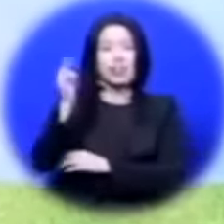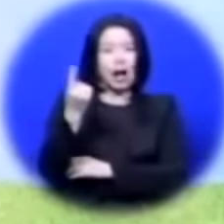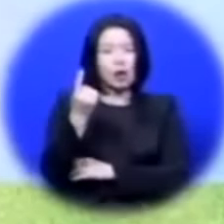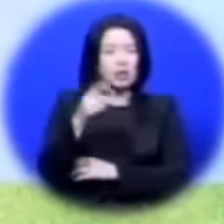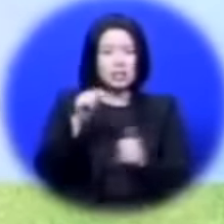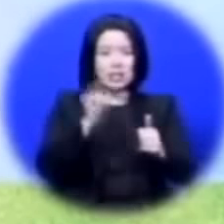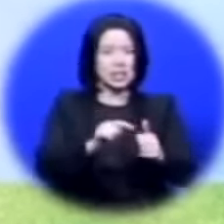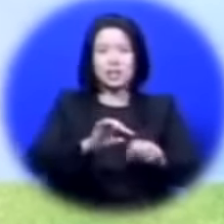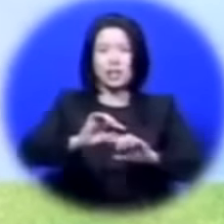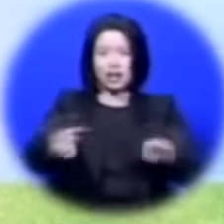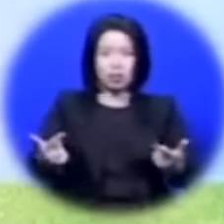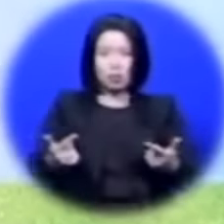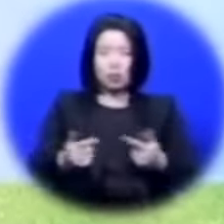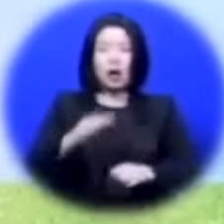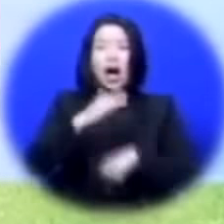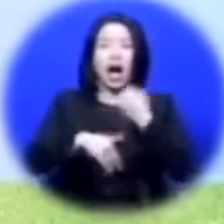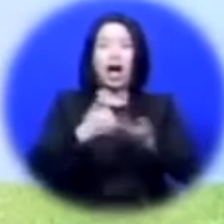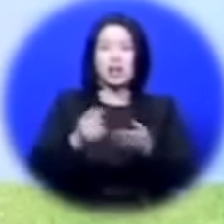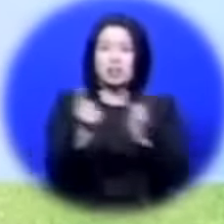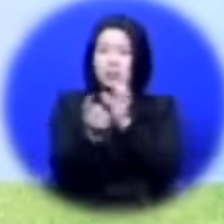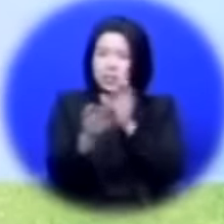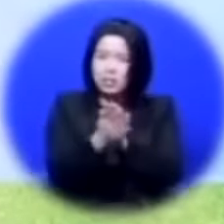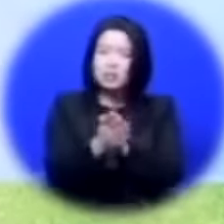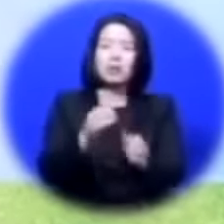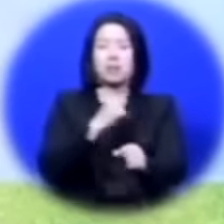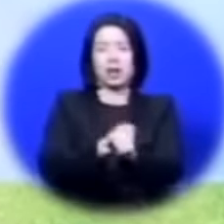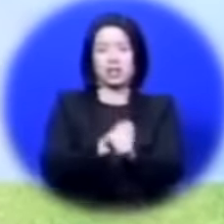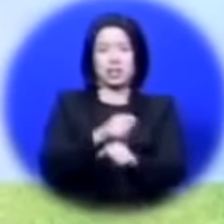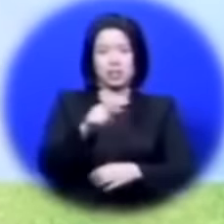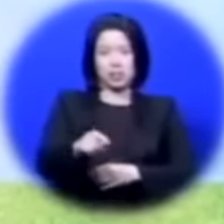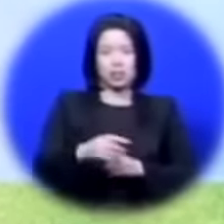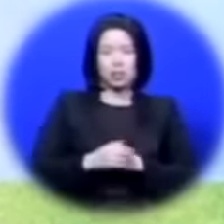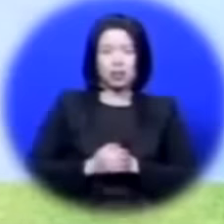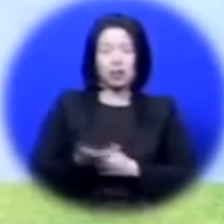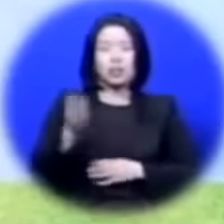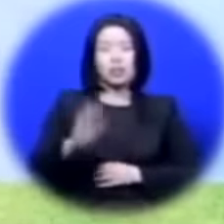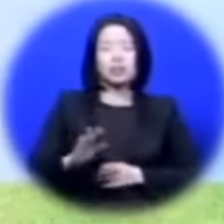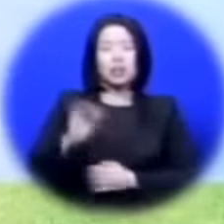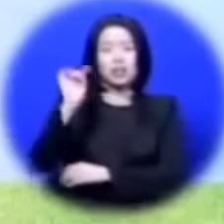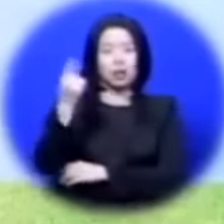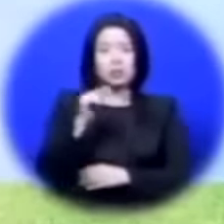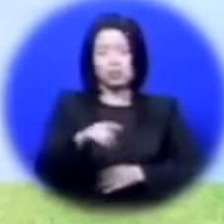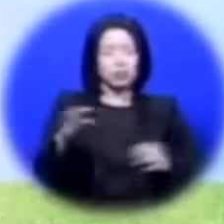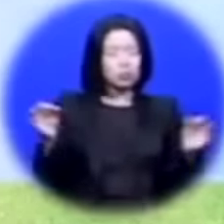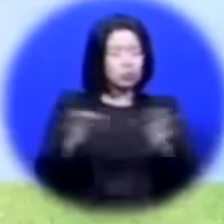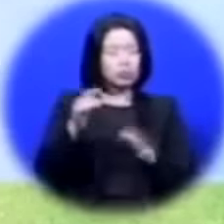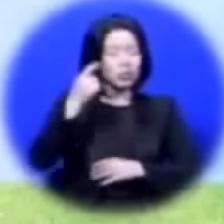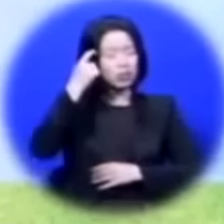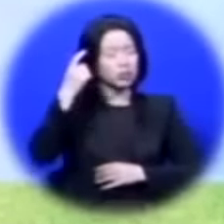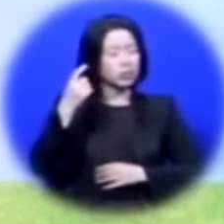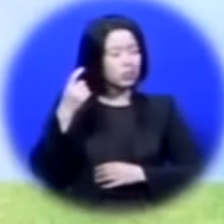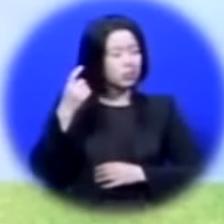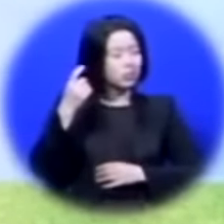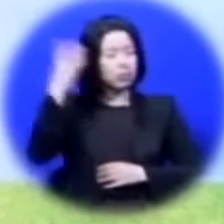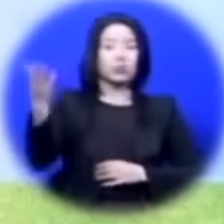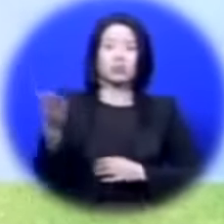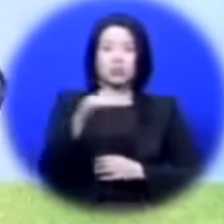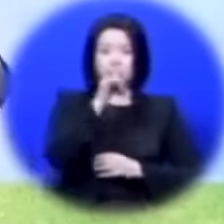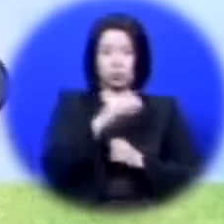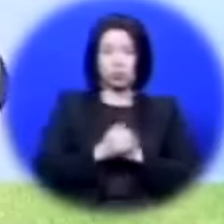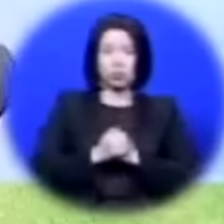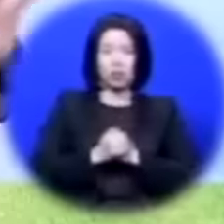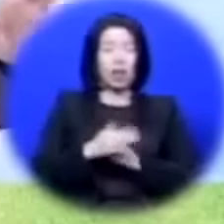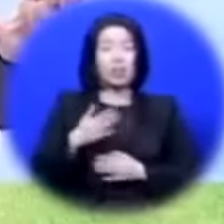하라고 한게 아닙니다 하나님이 하실 것이라는 거죠 근데 다윗은 그것을 순간적으로 놓쳤어요